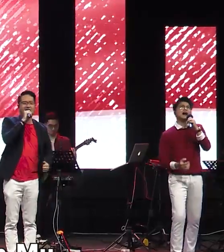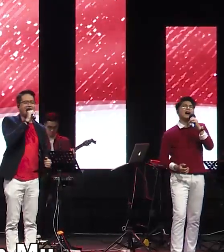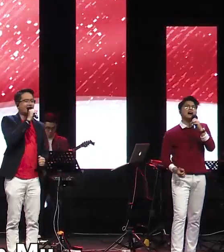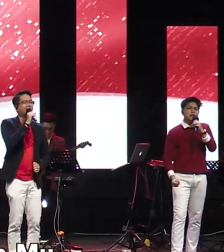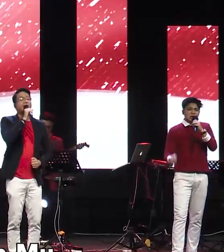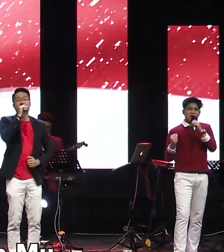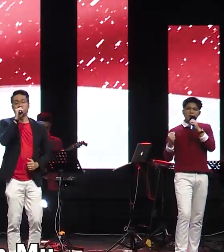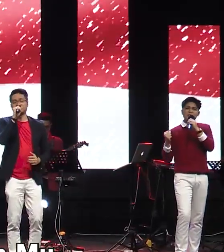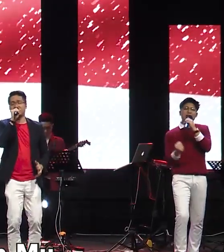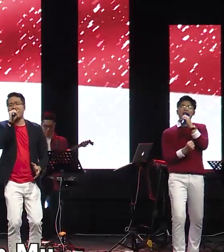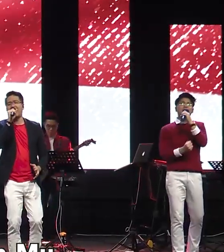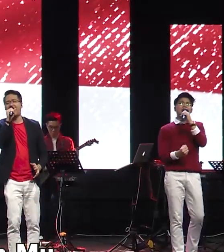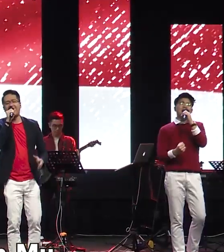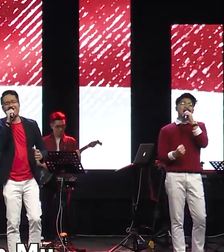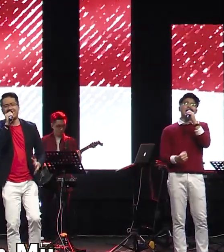Nyatakanlah